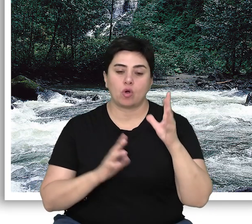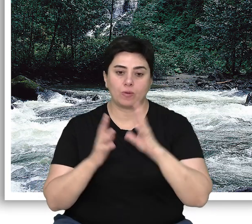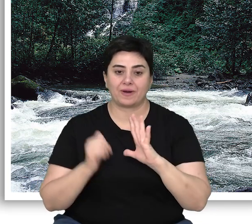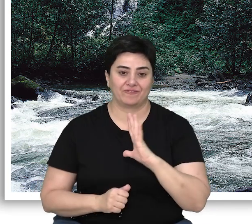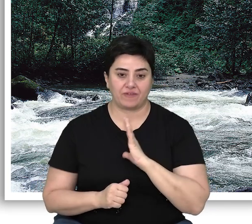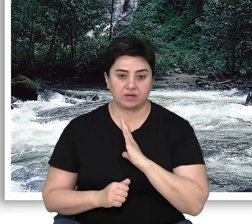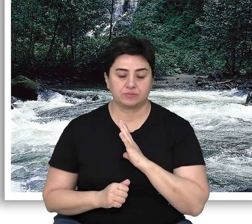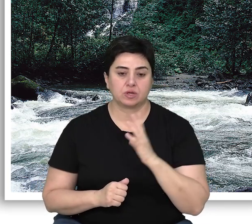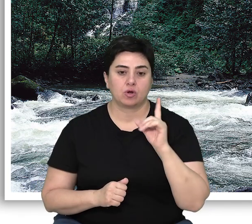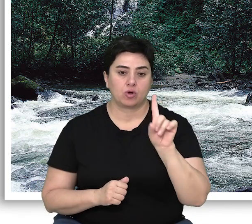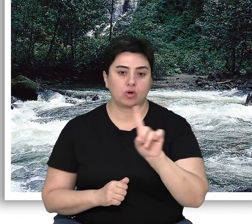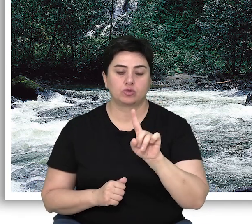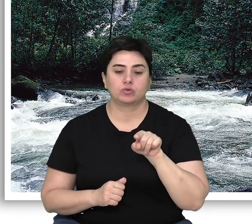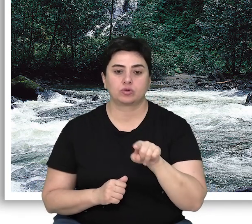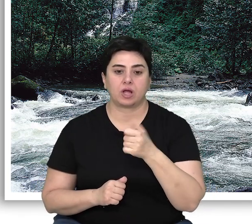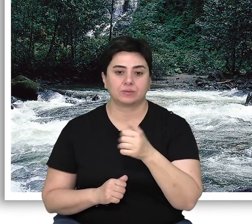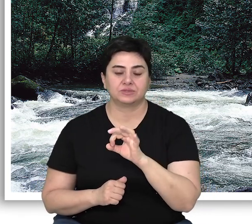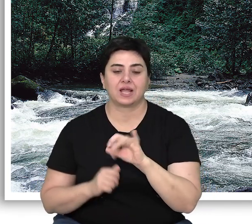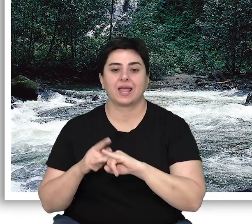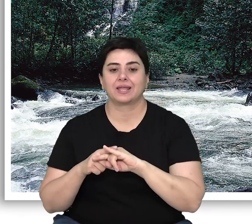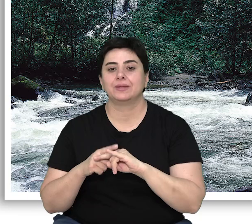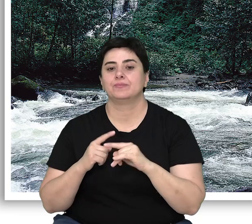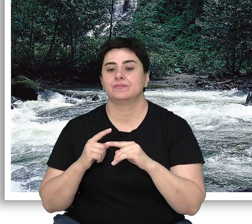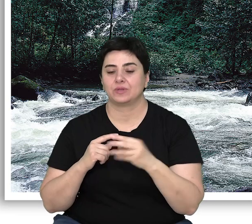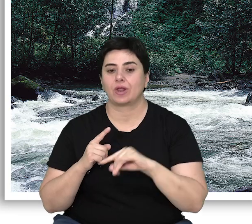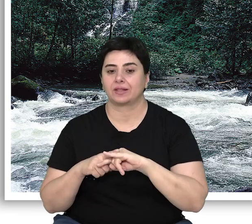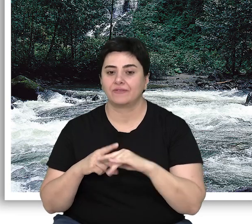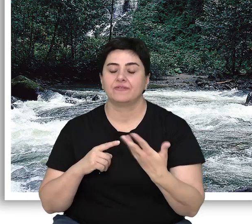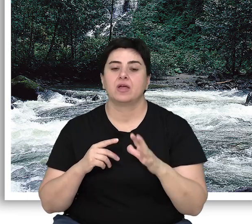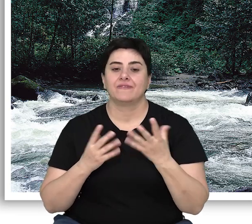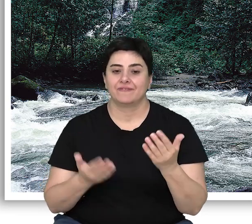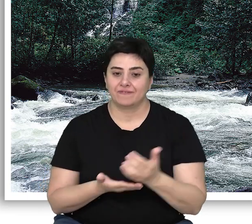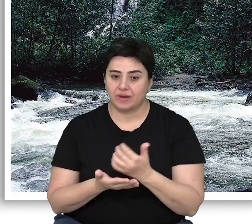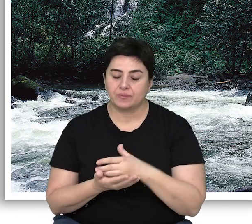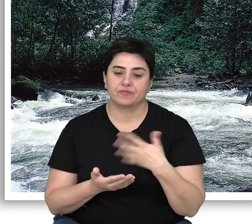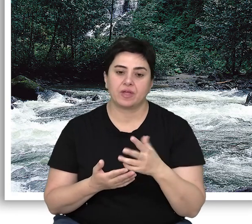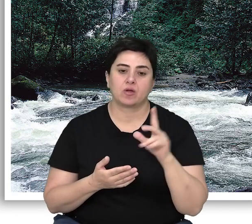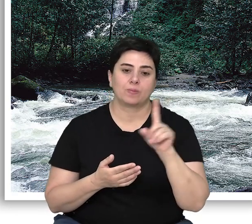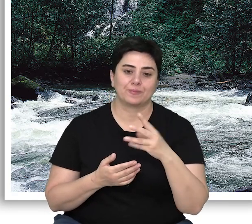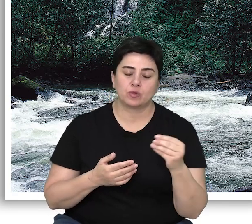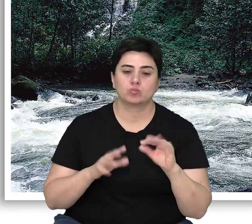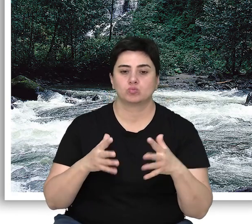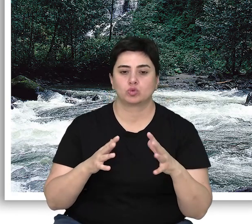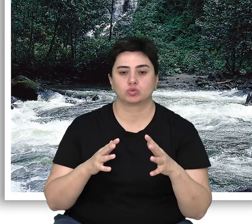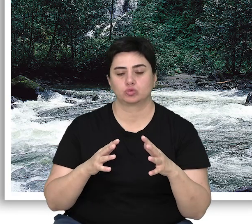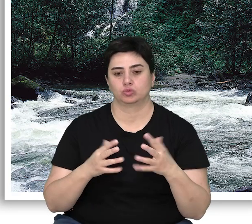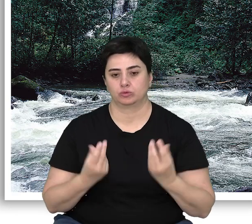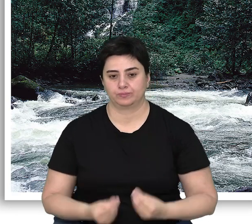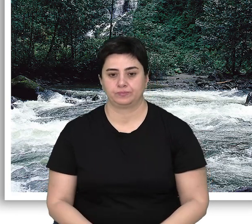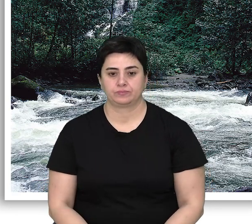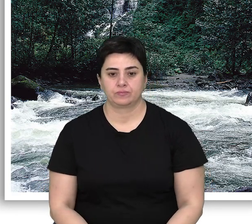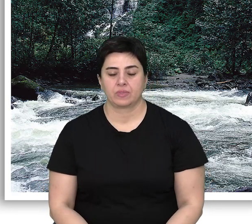varlığımızın 10,62 milyon hektarı verimli, 10,56 milyon hektarı ise bozuk vasıflıdır.